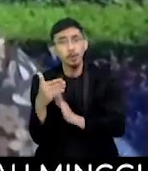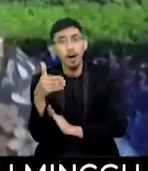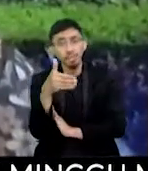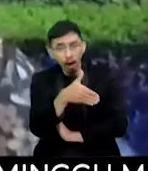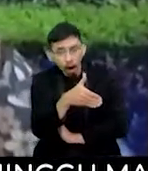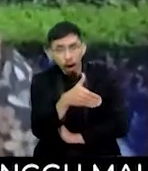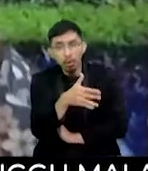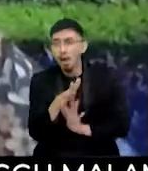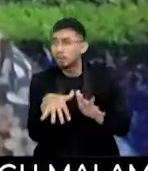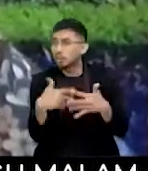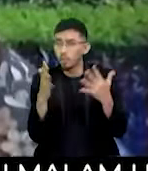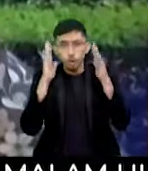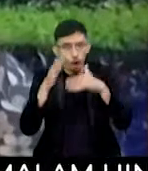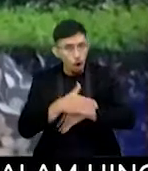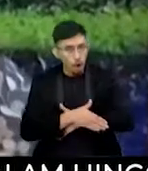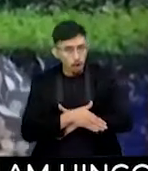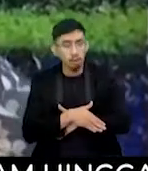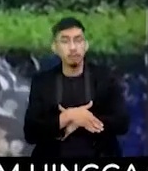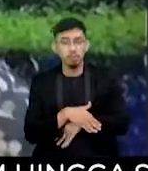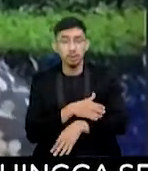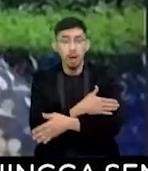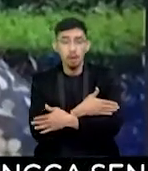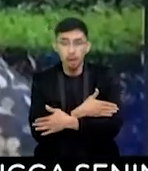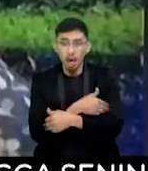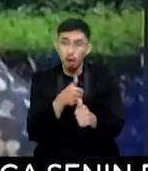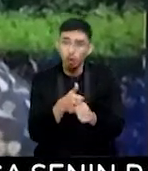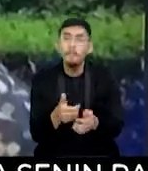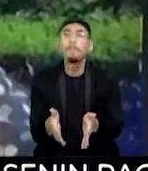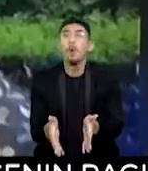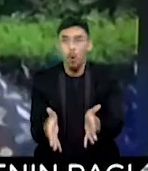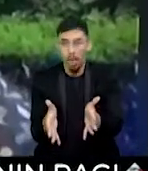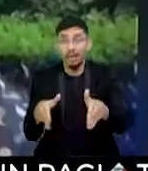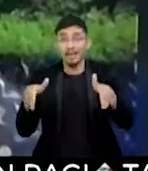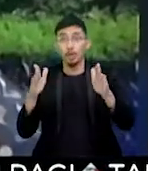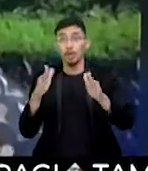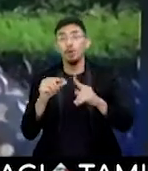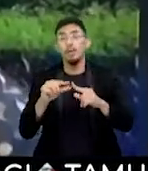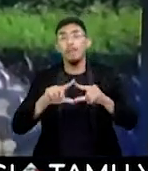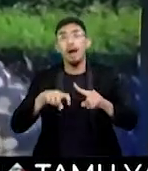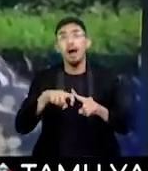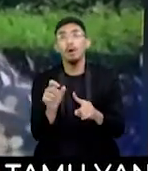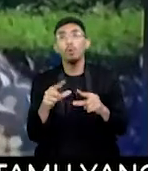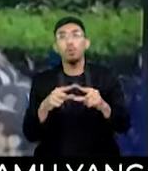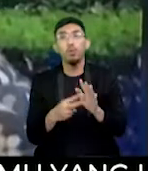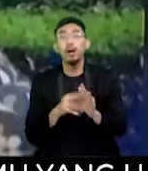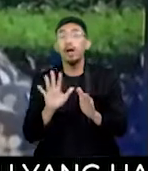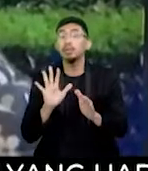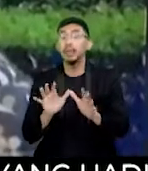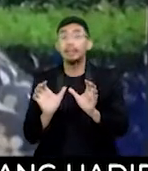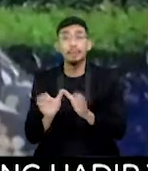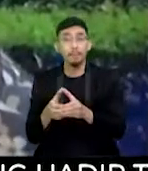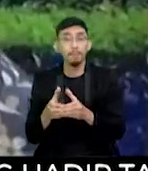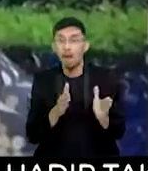itu dipersilakan di gedung Pakuan, nanti akan diatur oleh tim kami